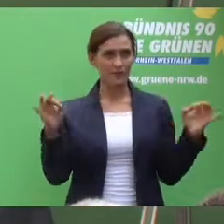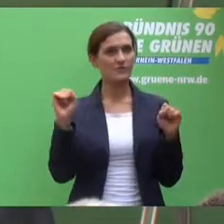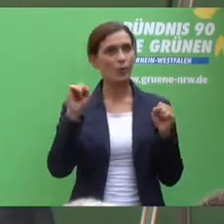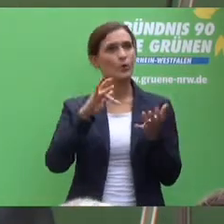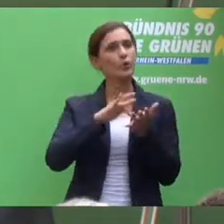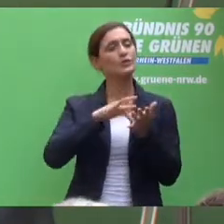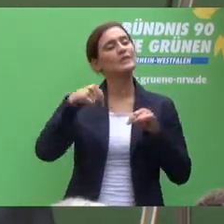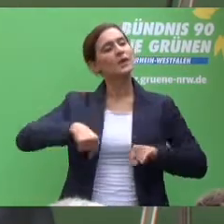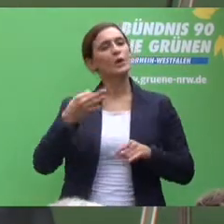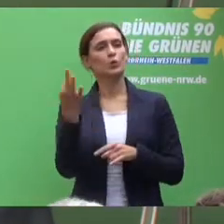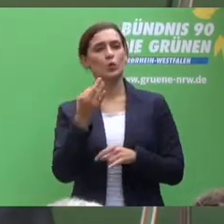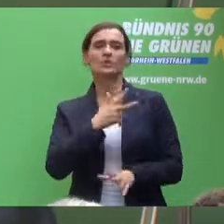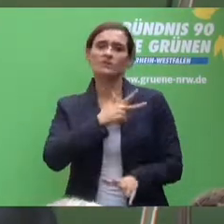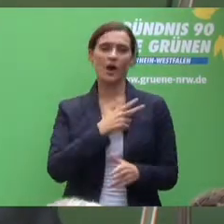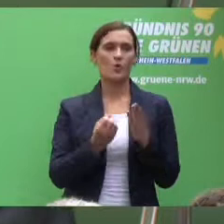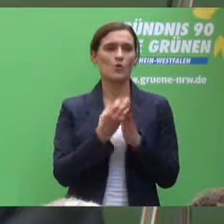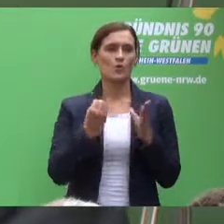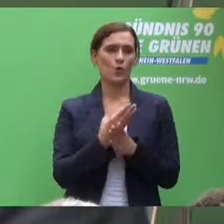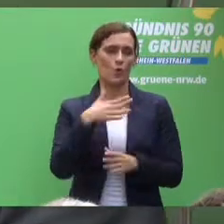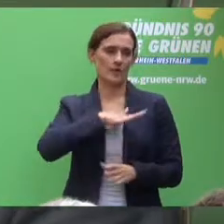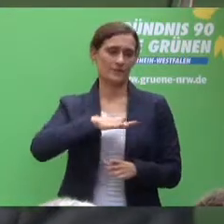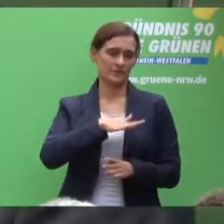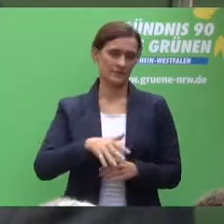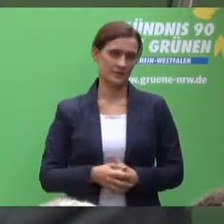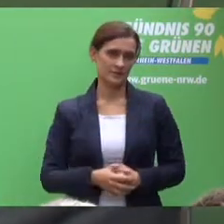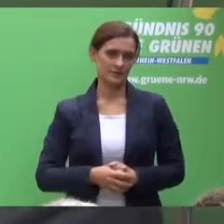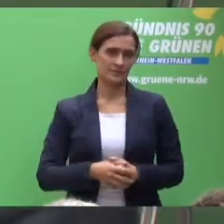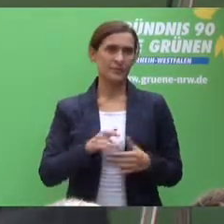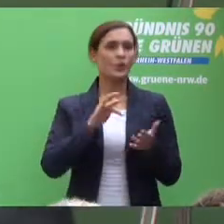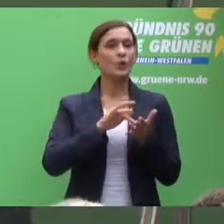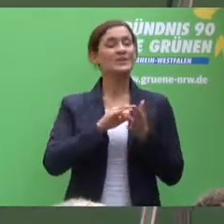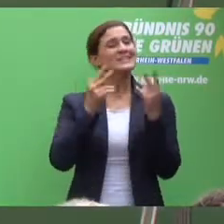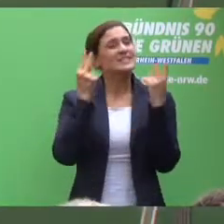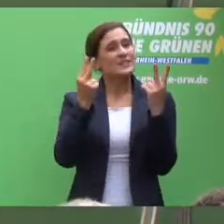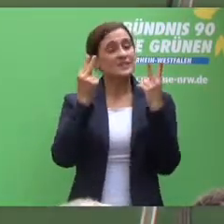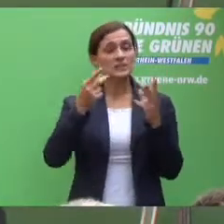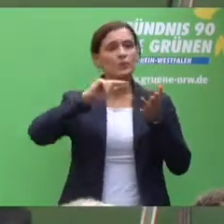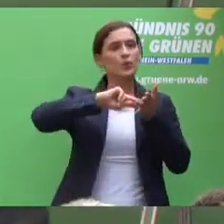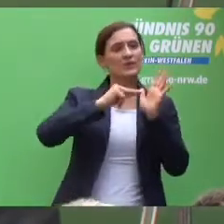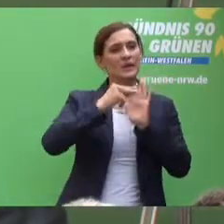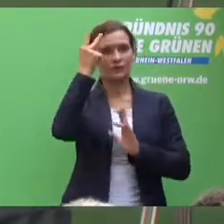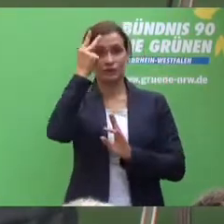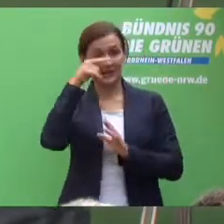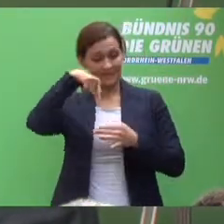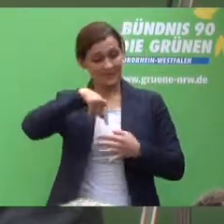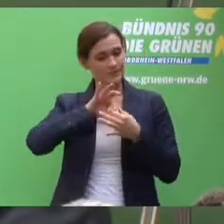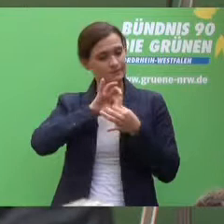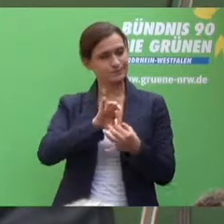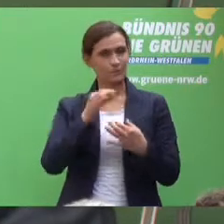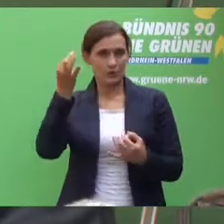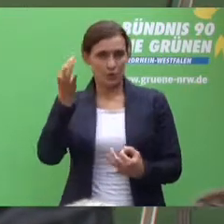sind. Der Kern des grünen Politikverständnisses ist sehr